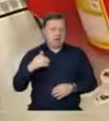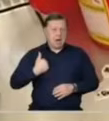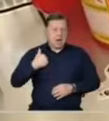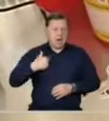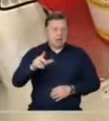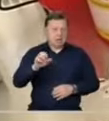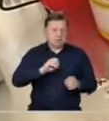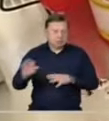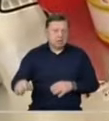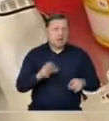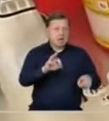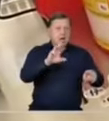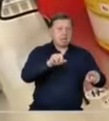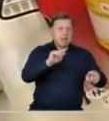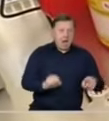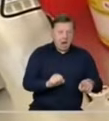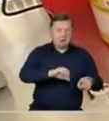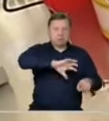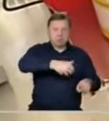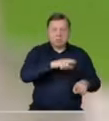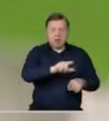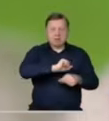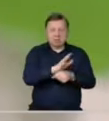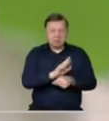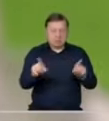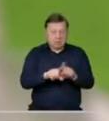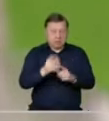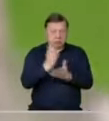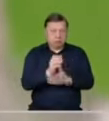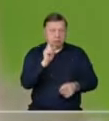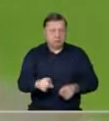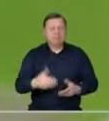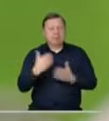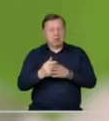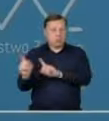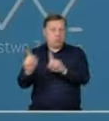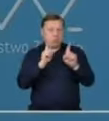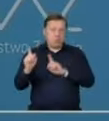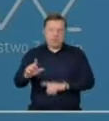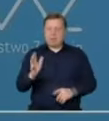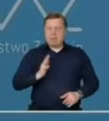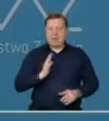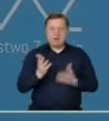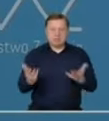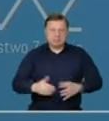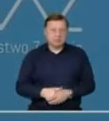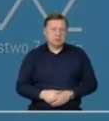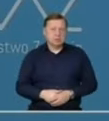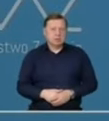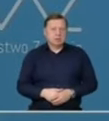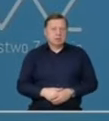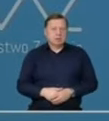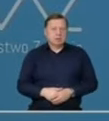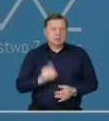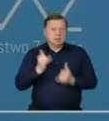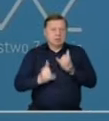pierwsze zakażenie mutacją południowoafrykańską. Dlatego tak ważne jest stosowanie zasad bezpieczeństwa. Jeżeli teraz